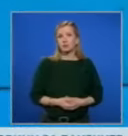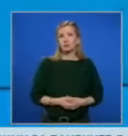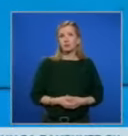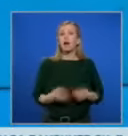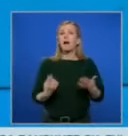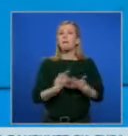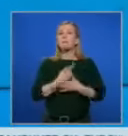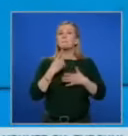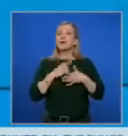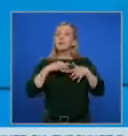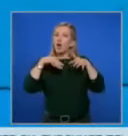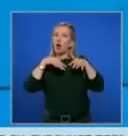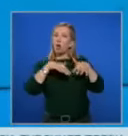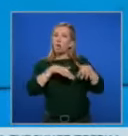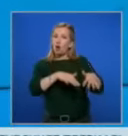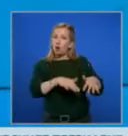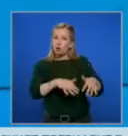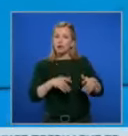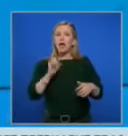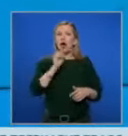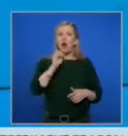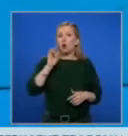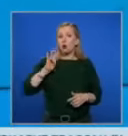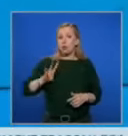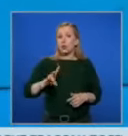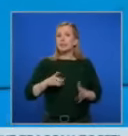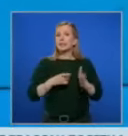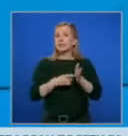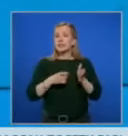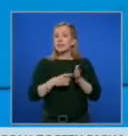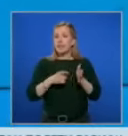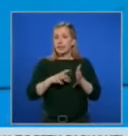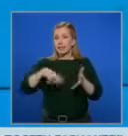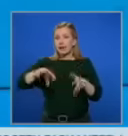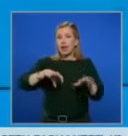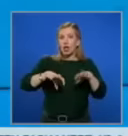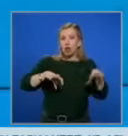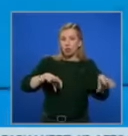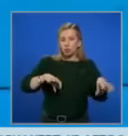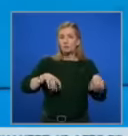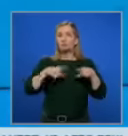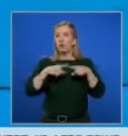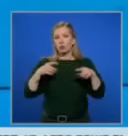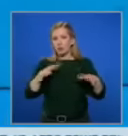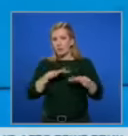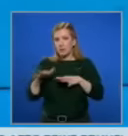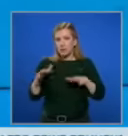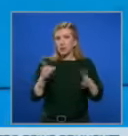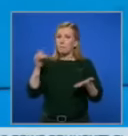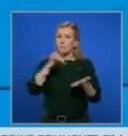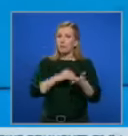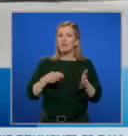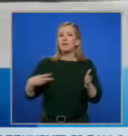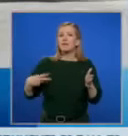Първият конвой на ООН с хуманитарна помощ за засегнатите от земетресението райони пристигна в Сирия. 6 камиона вече са в